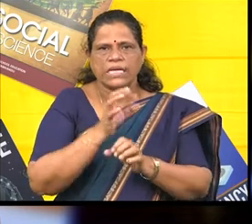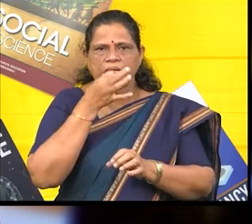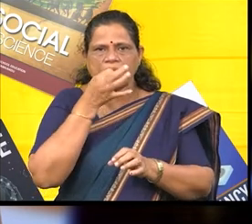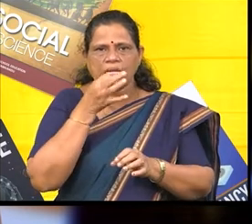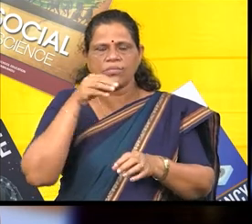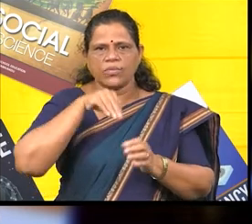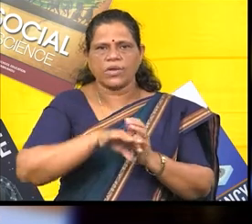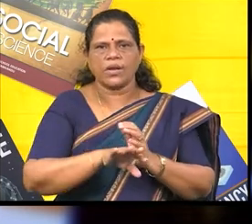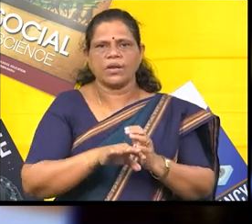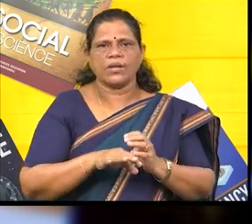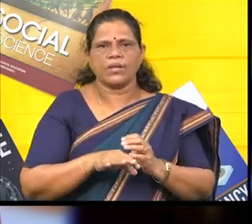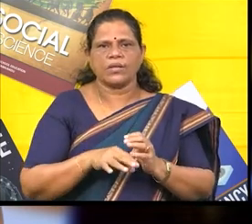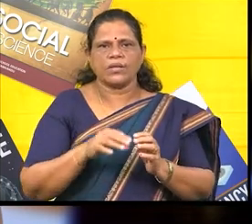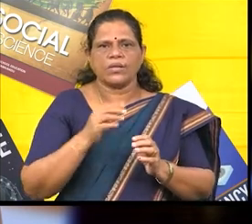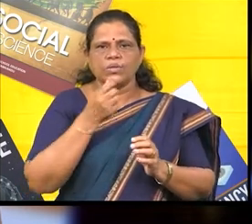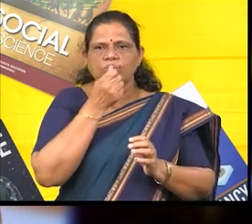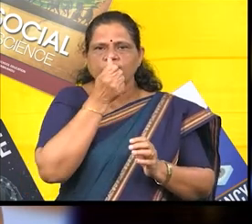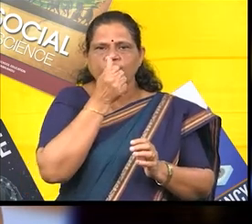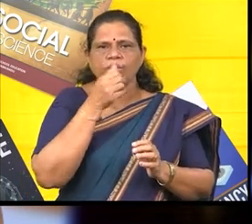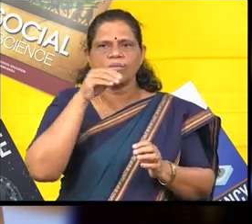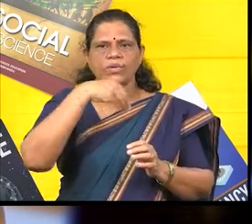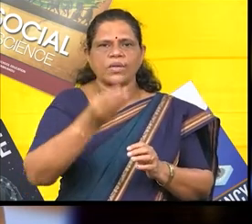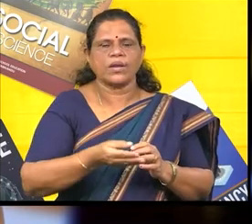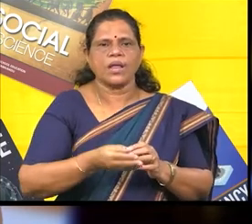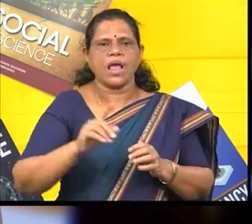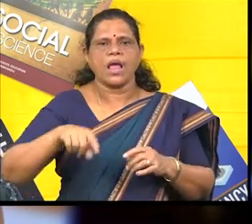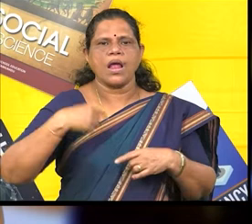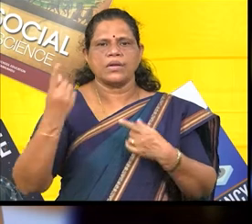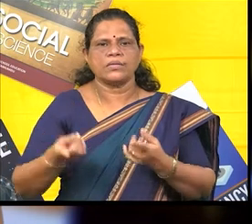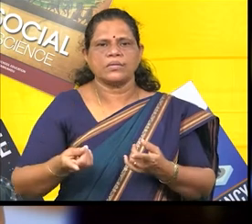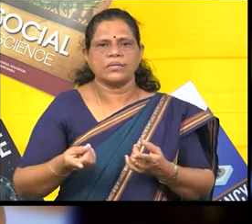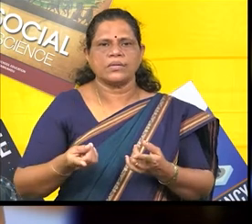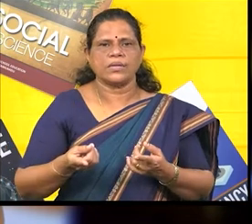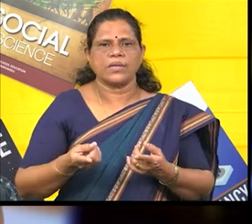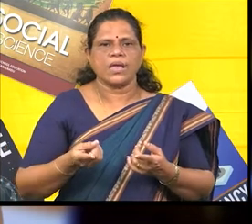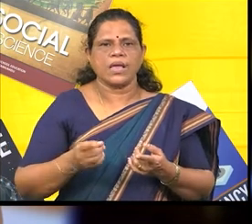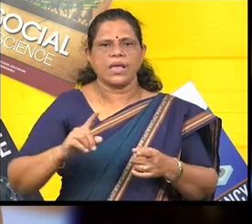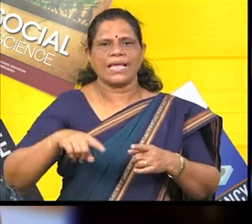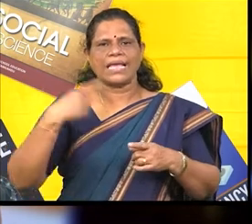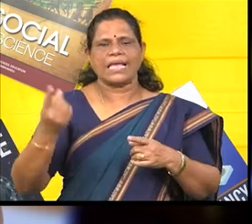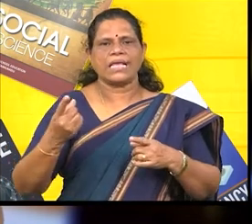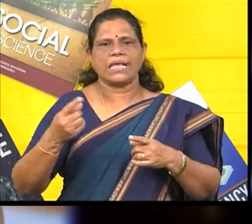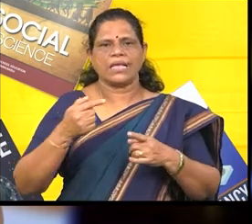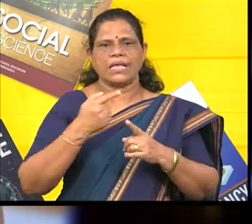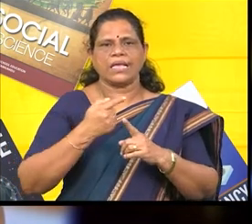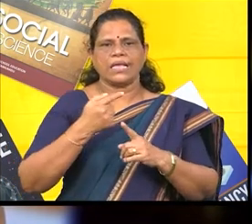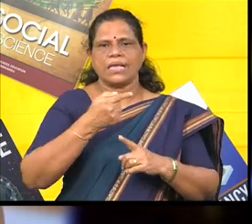செயற்கை இனிப்பு சுவையூட்டிகள், இனிப்பூட்டிகள், சுவையூட்டிகள், அடுத்தபடியாக எதிர் ஆக்சிஜனேற்றிகள் அப்படின்னு சொல்லுவோம்.